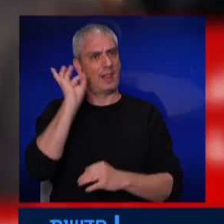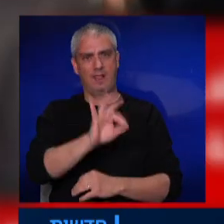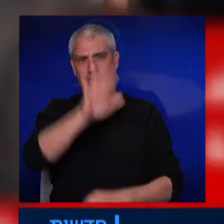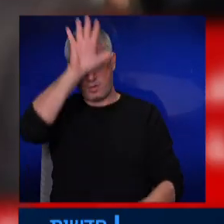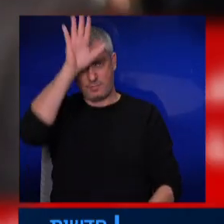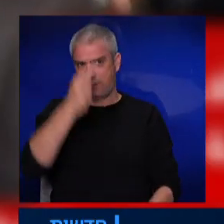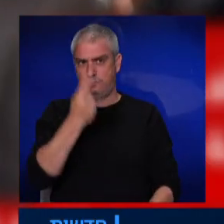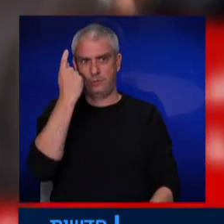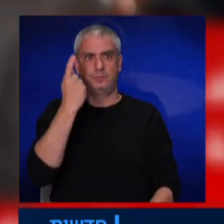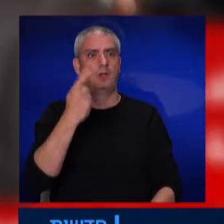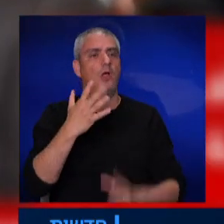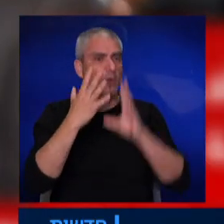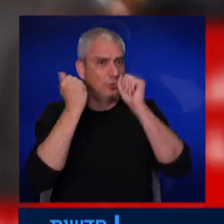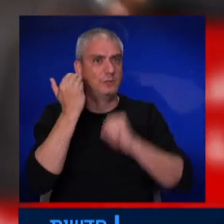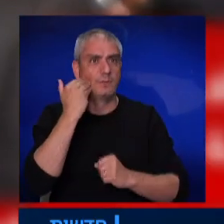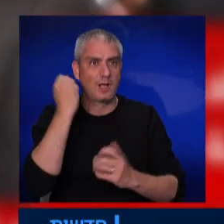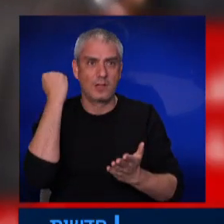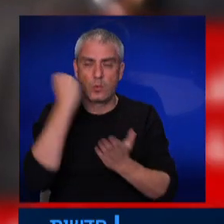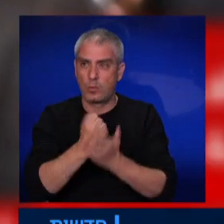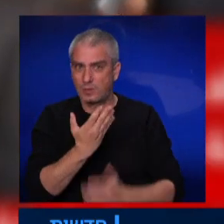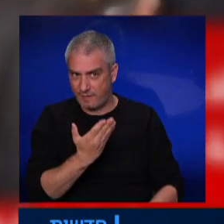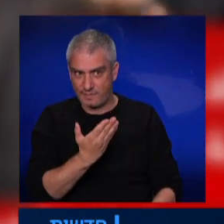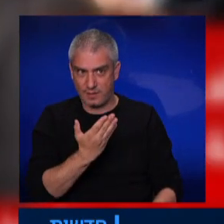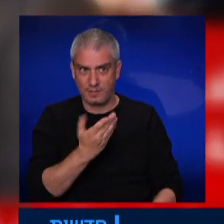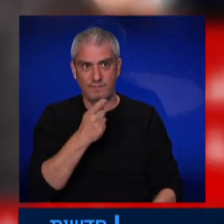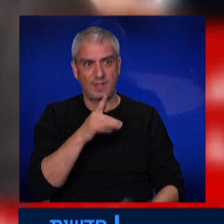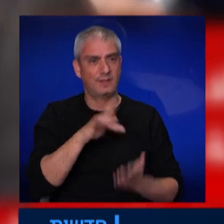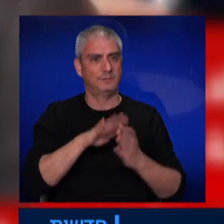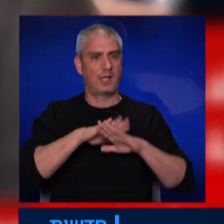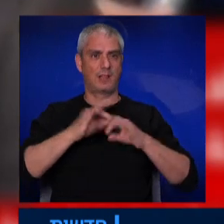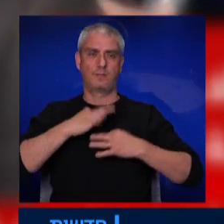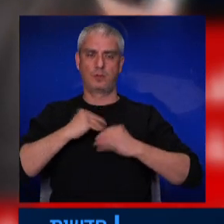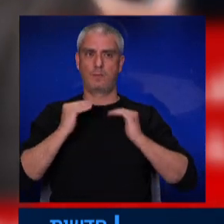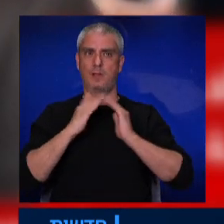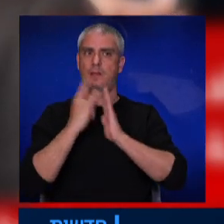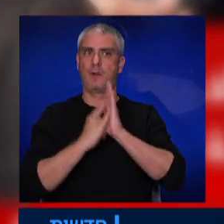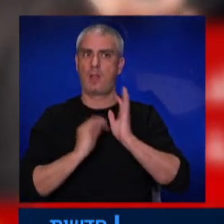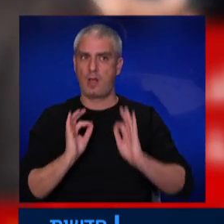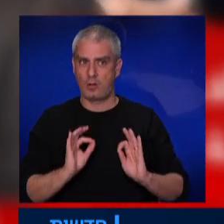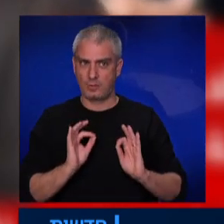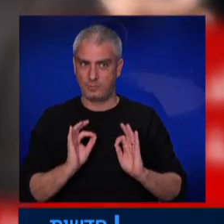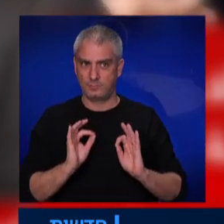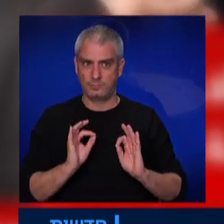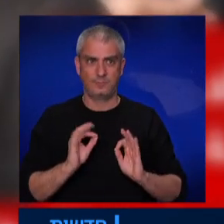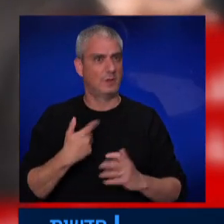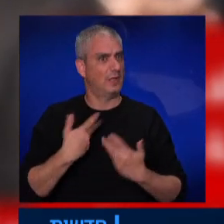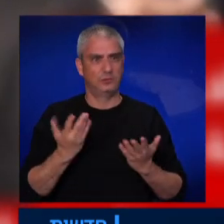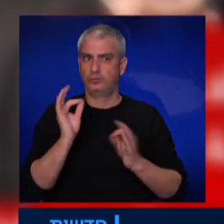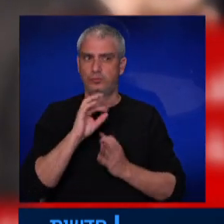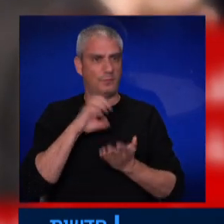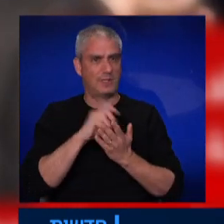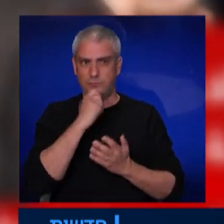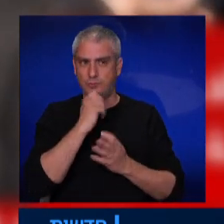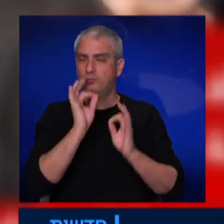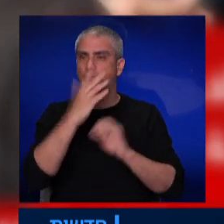بإيران القنصلية الأمريكية استهدفت وهي موجودة ضمن أراضينا حسب الدستور ولا يوجد لدينا أي